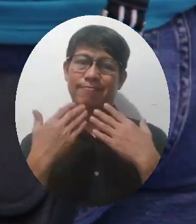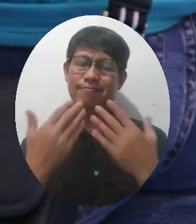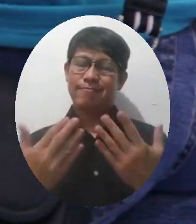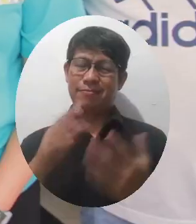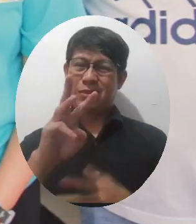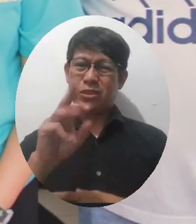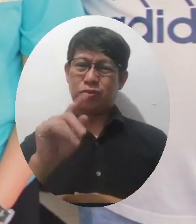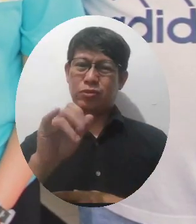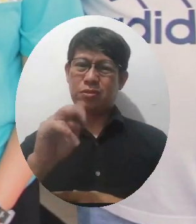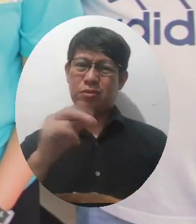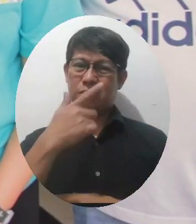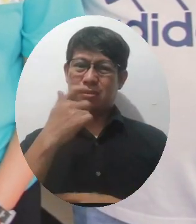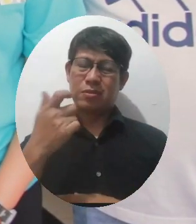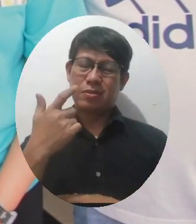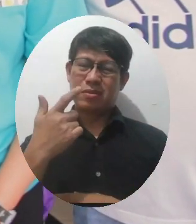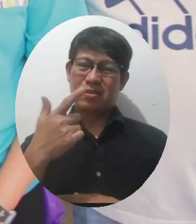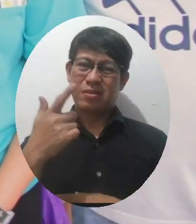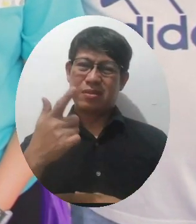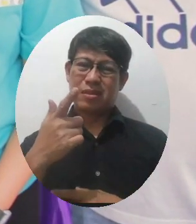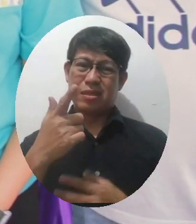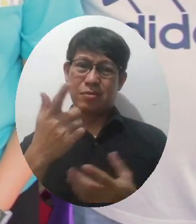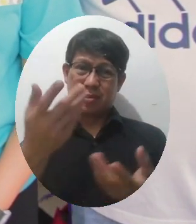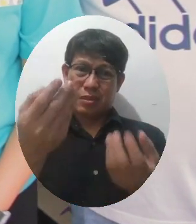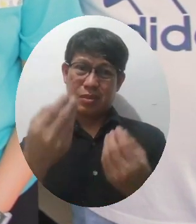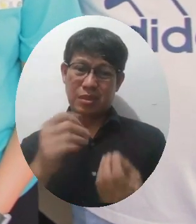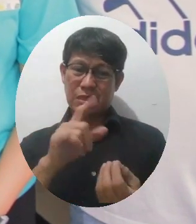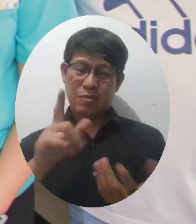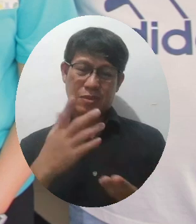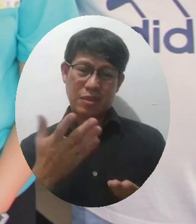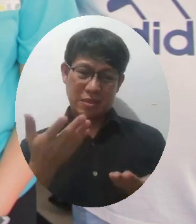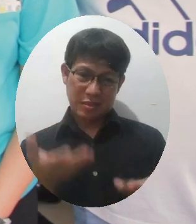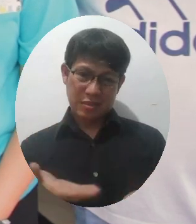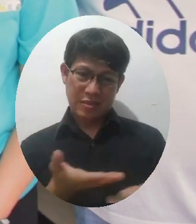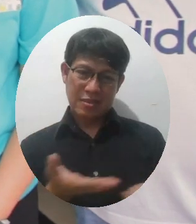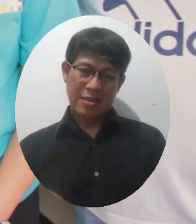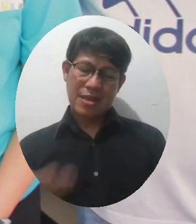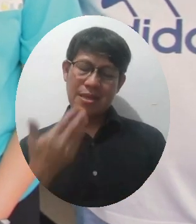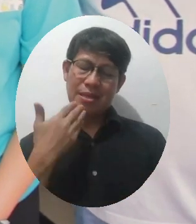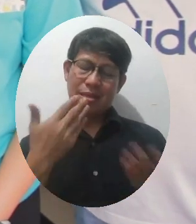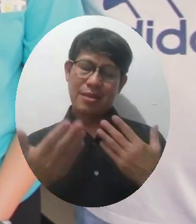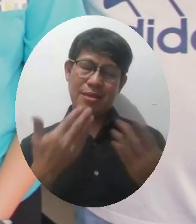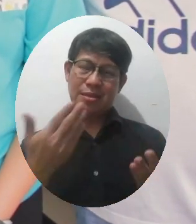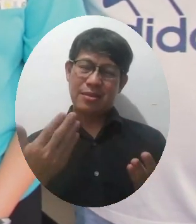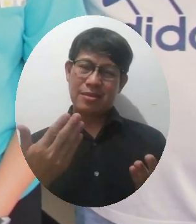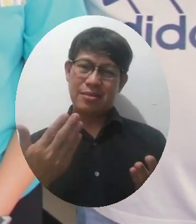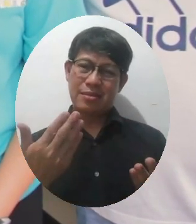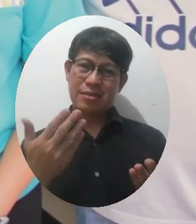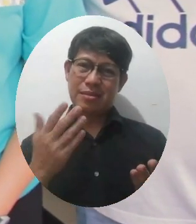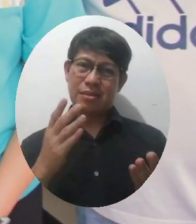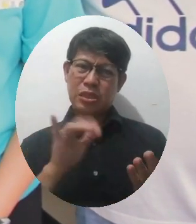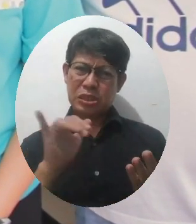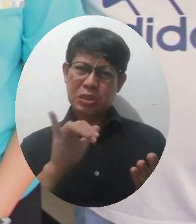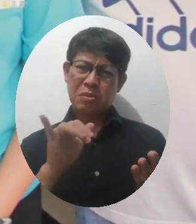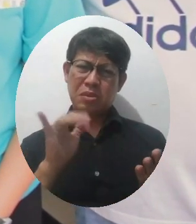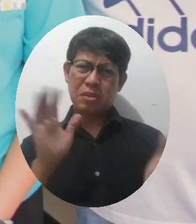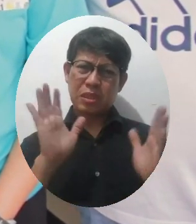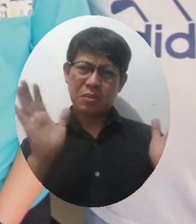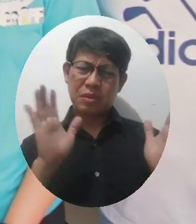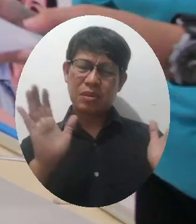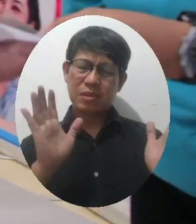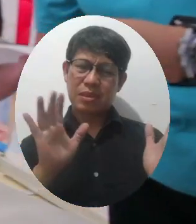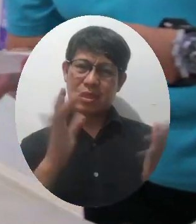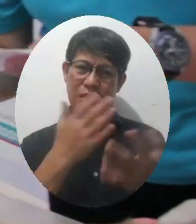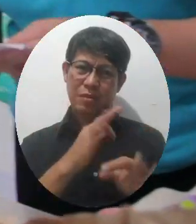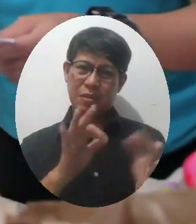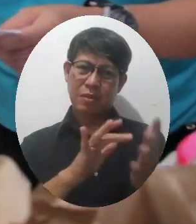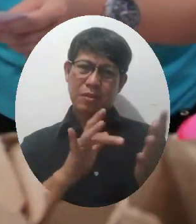Maraming magpasalamat sa Watsons kasi yung ibinigay nilang mga biyaya. Aside from the services, talagang may libre silang